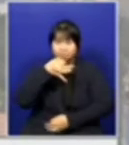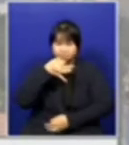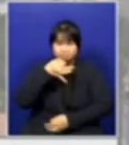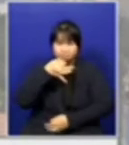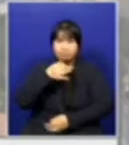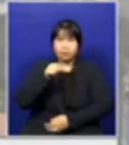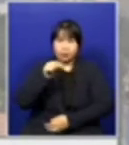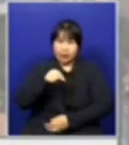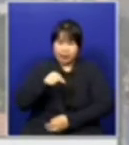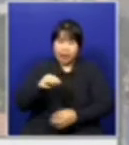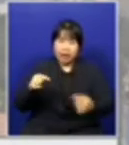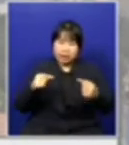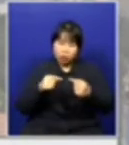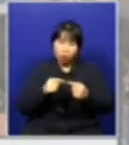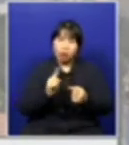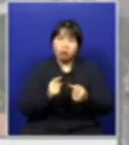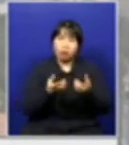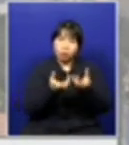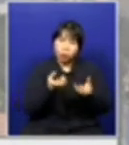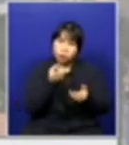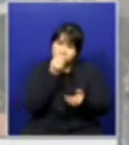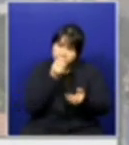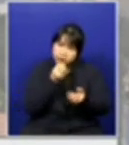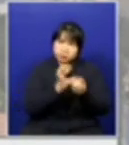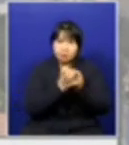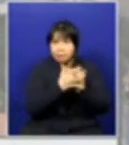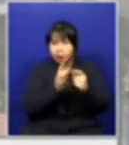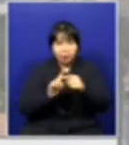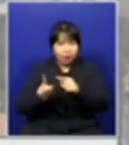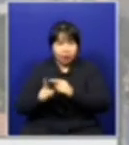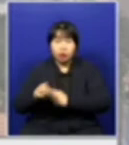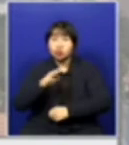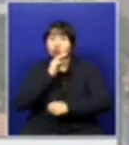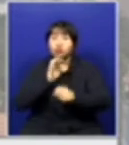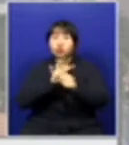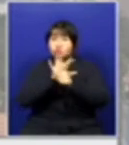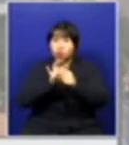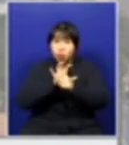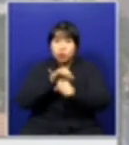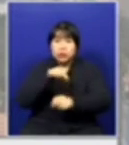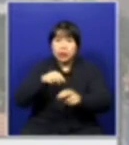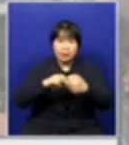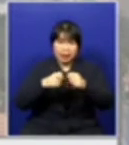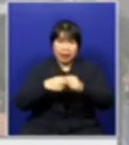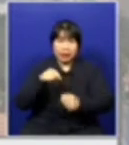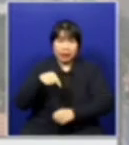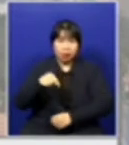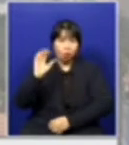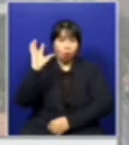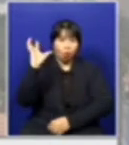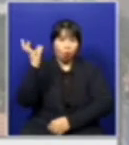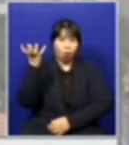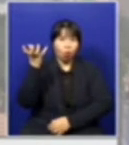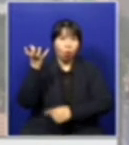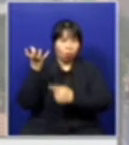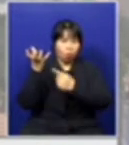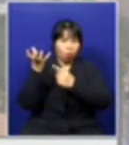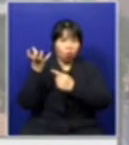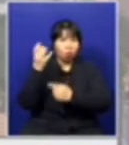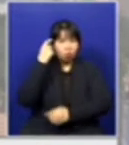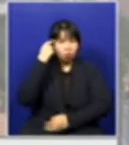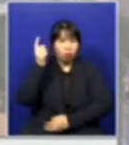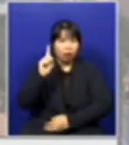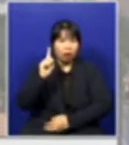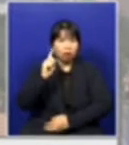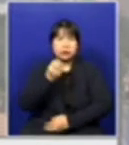ของเรื่องอาหารวันนี้หลังจากเกิดวิกฤตโควิด-19 ทุกคนทั่วโลกต่างให้ความสำคัญการมี